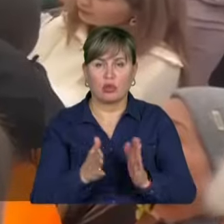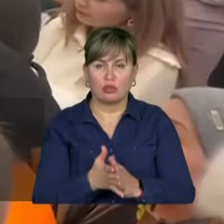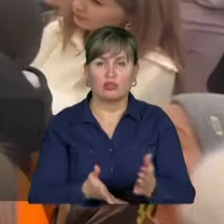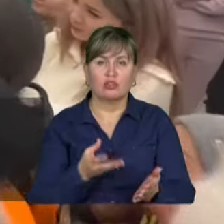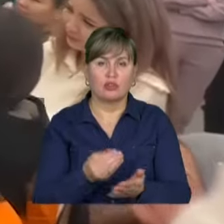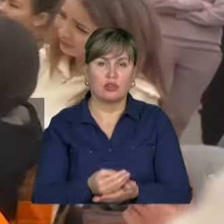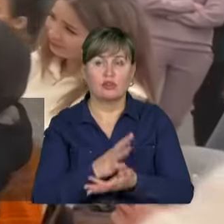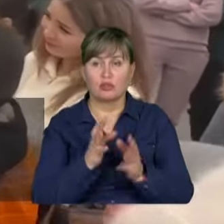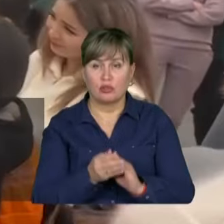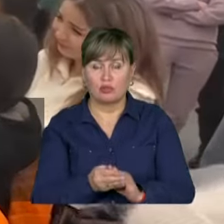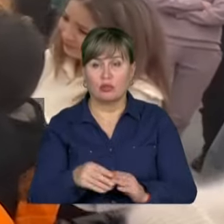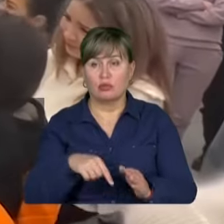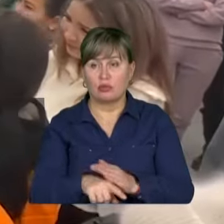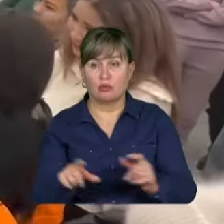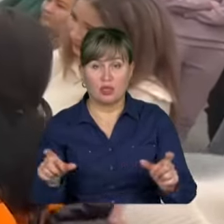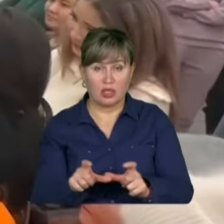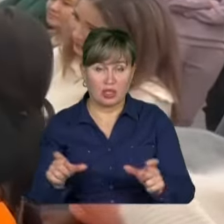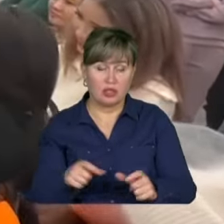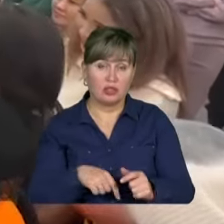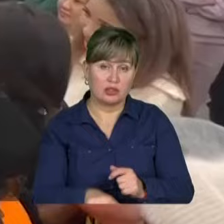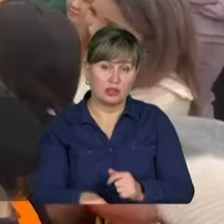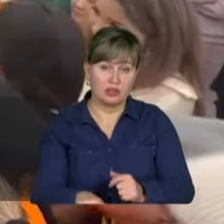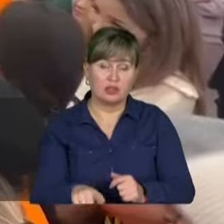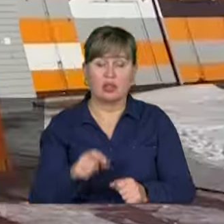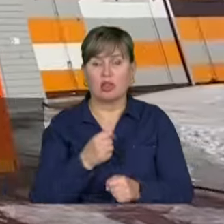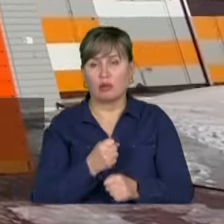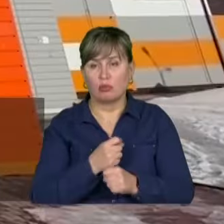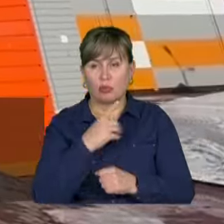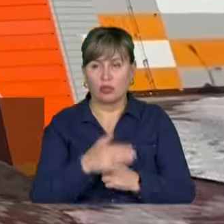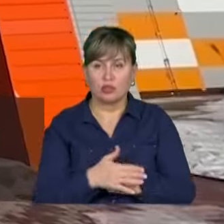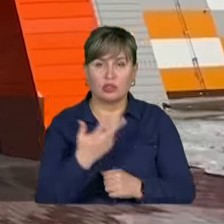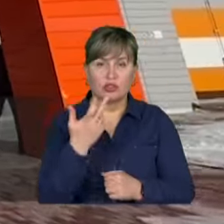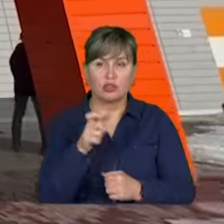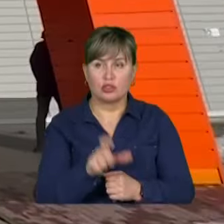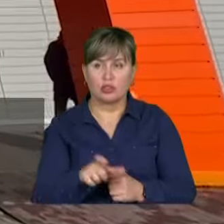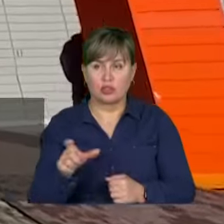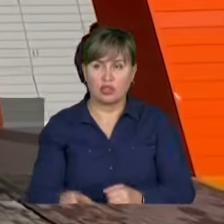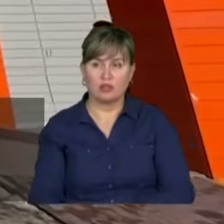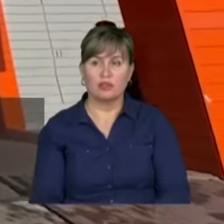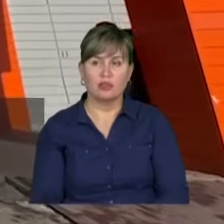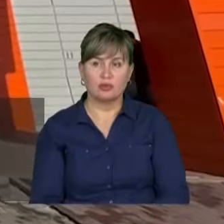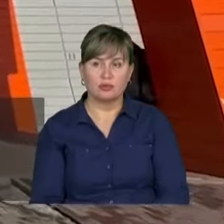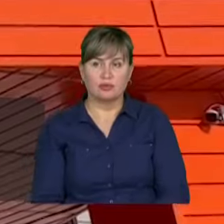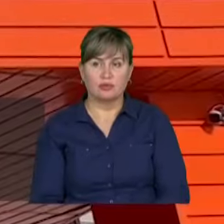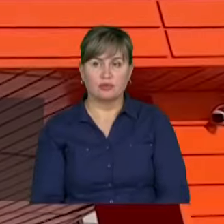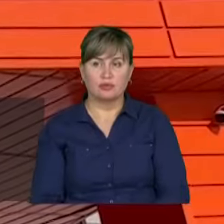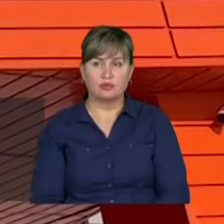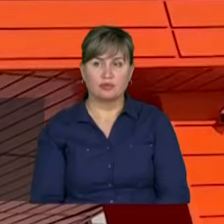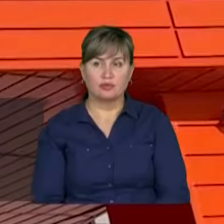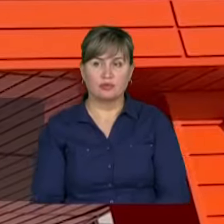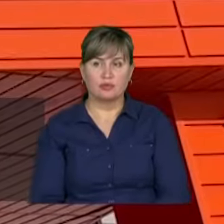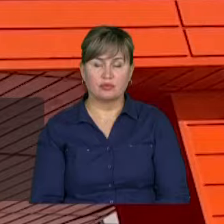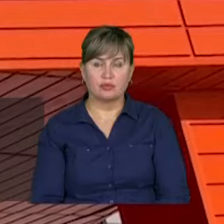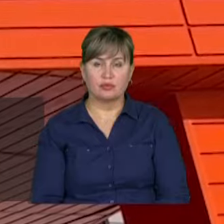выплаты. Всего в мини-маркете и гипермаркете торговой сети работают почти 300 человек. Рустам Араубаев, Алтынгуль Тулегенова, Наргиз